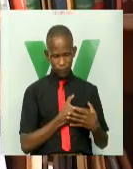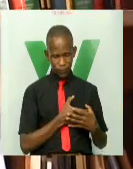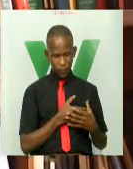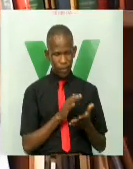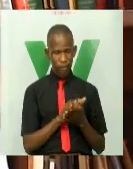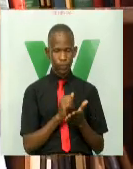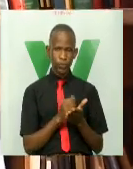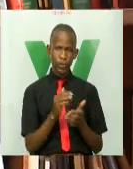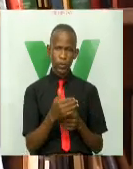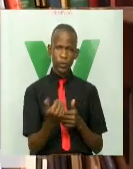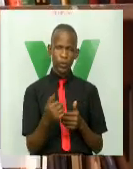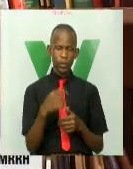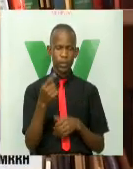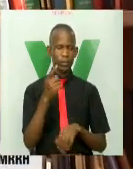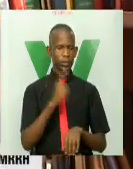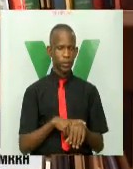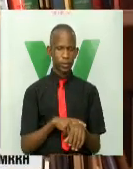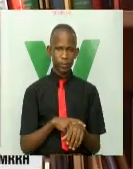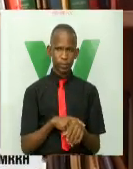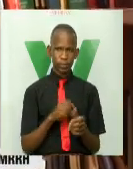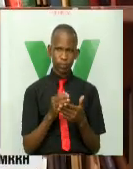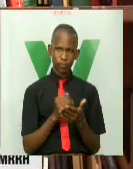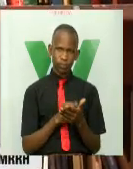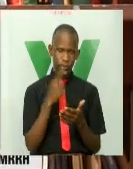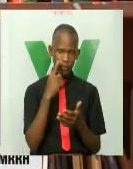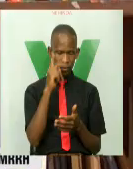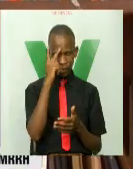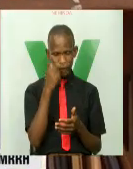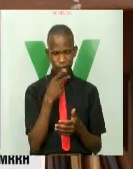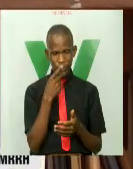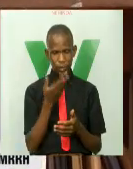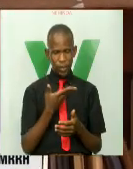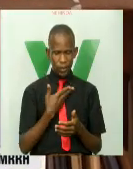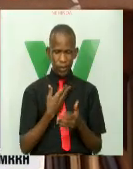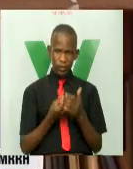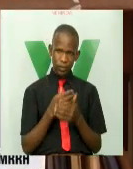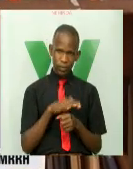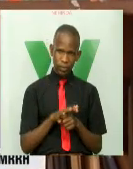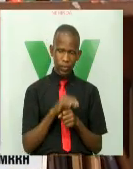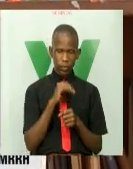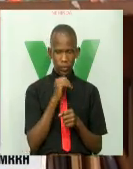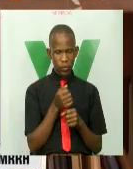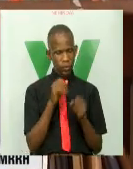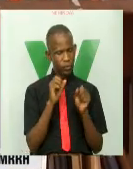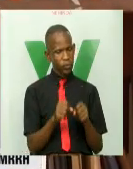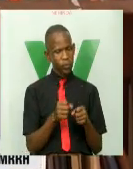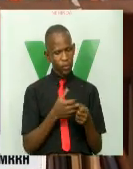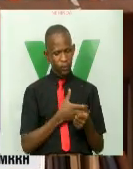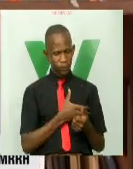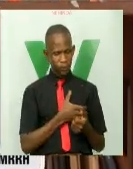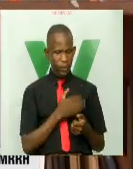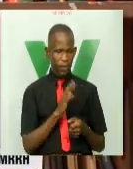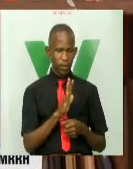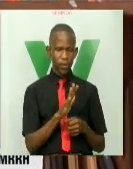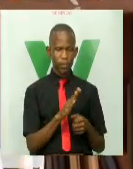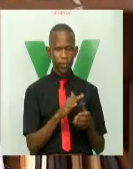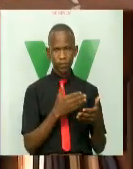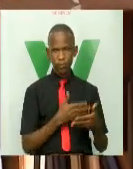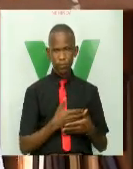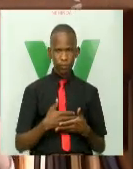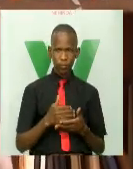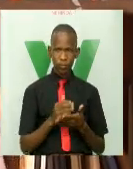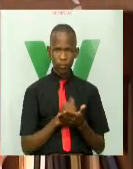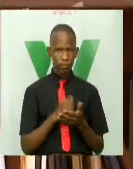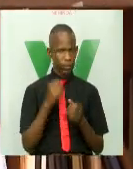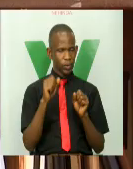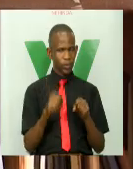tukabura abazire no kugira ngo umuzire ubone COVID batujine yose umwana wawe. Kuko wano umunsi akuraterera ibyo kurara